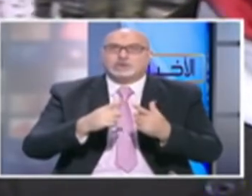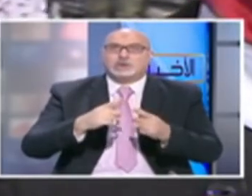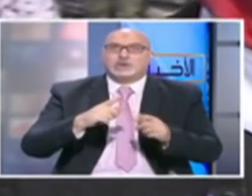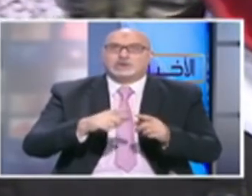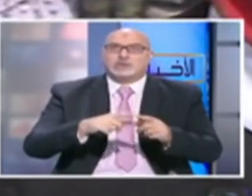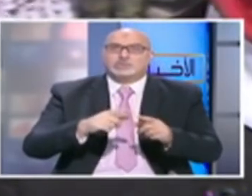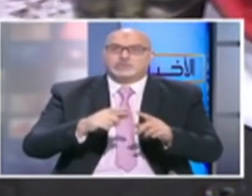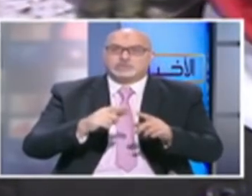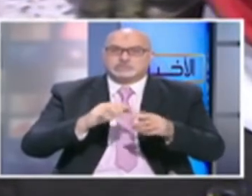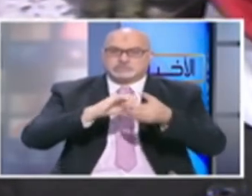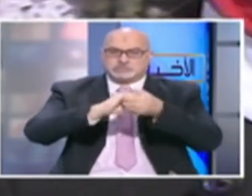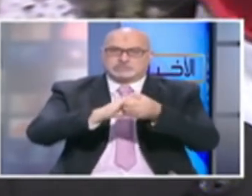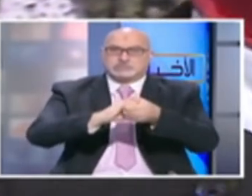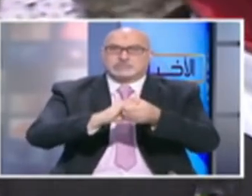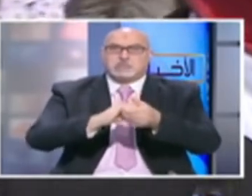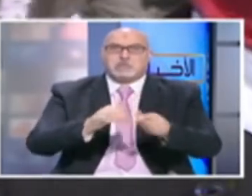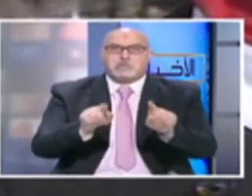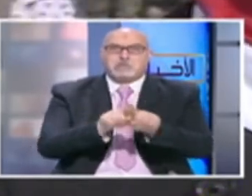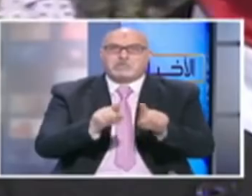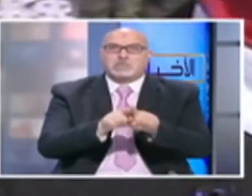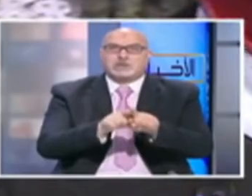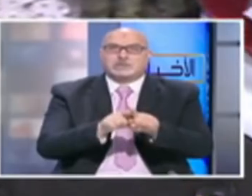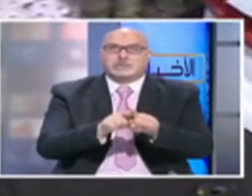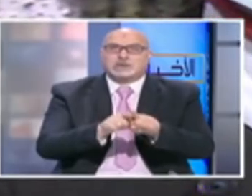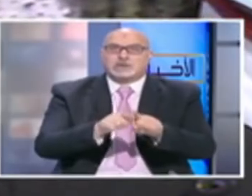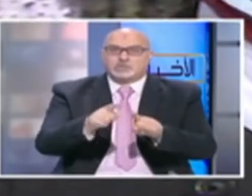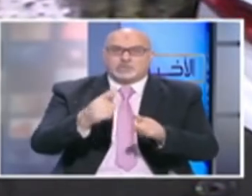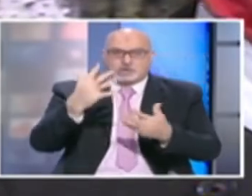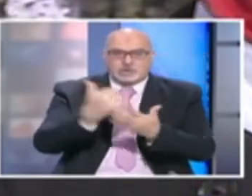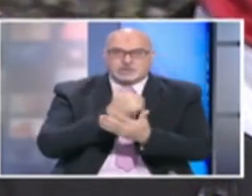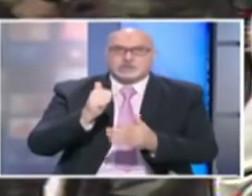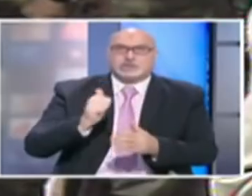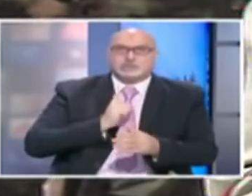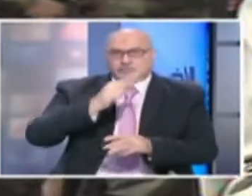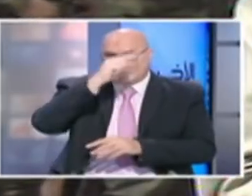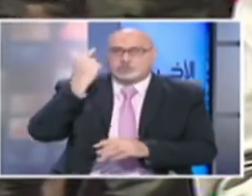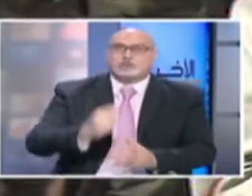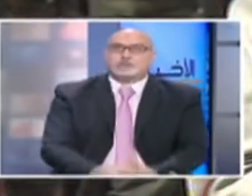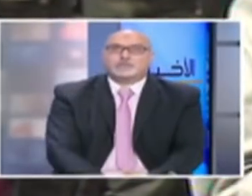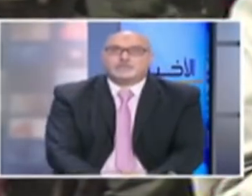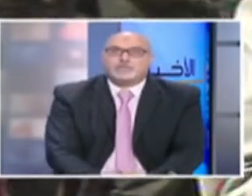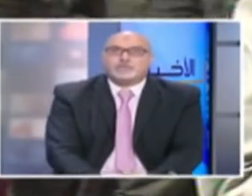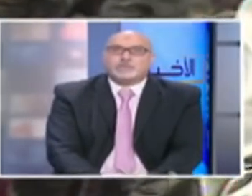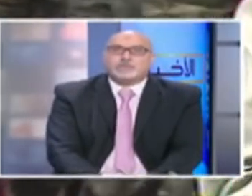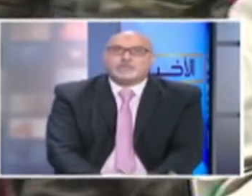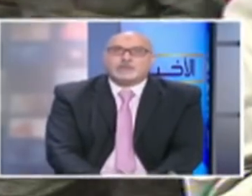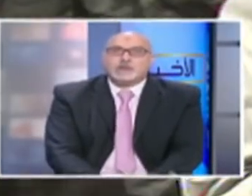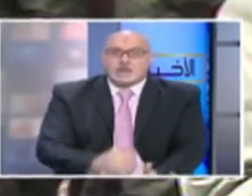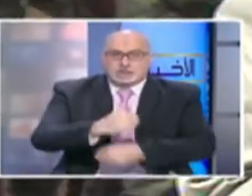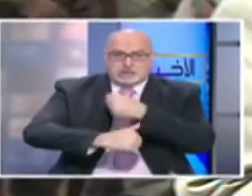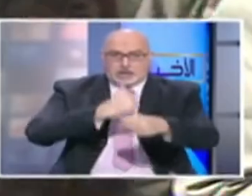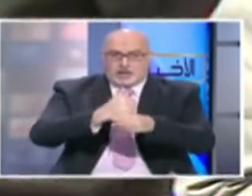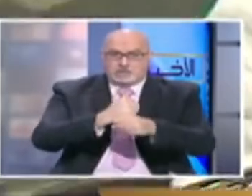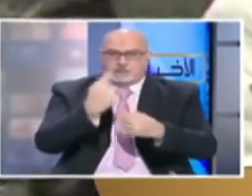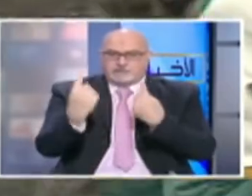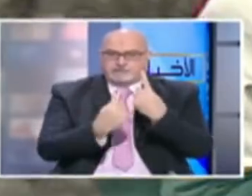مساندتنا وتضامننا إليها إلى أن تأخذ تحريرها إن شاء الله الكامل. احتفالات هذا العام